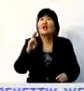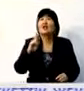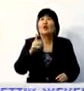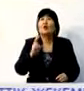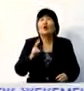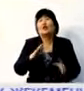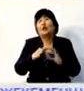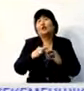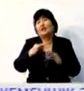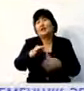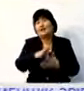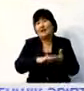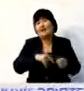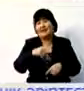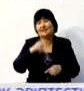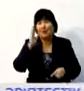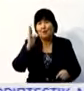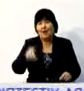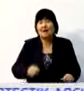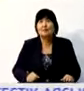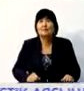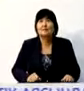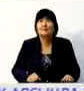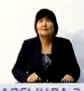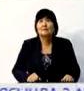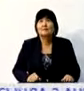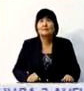аудандарында жалғасын таппақ. Әділбек Жахан, Бөгенбай